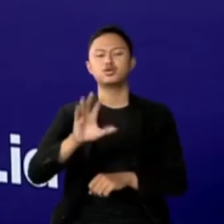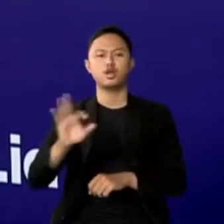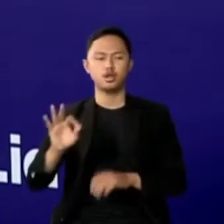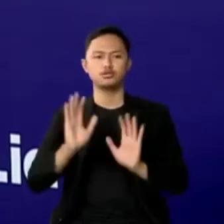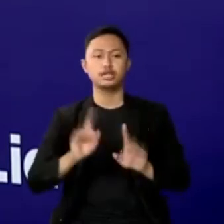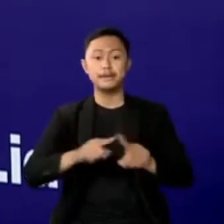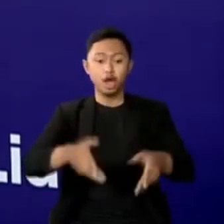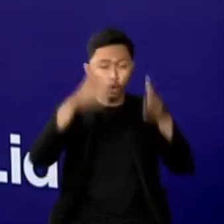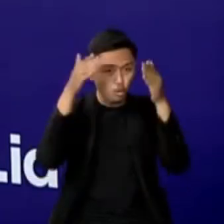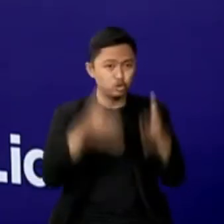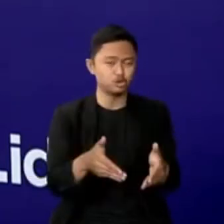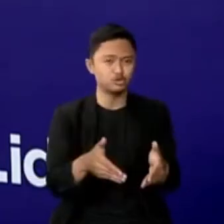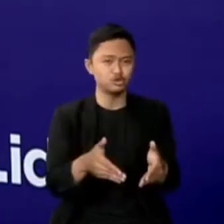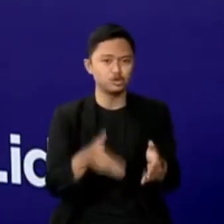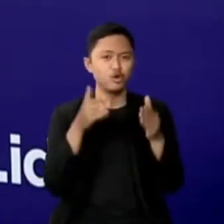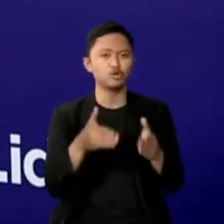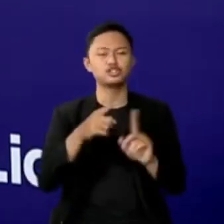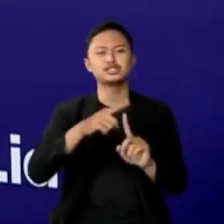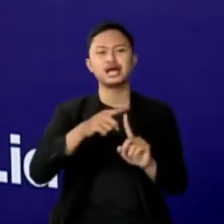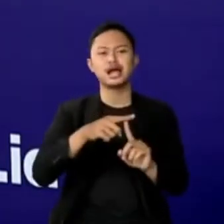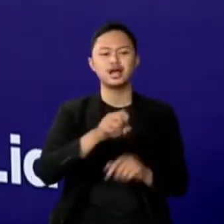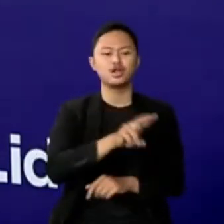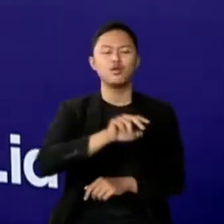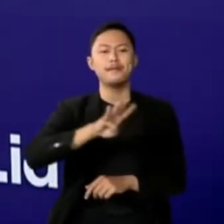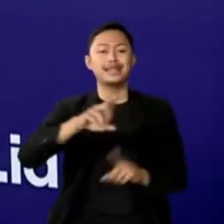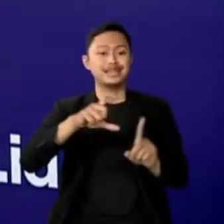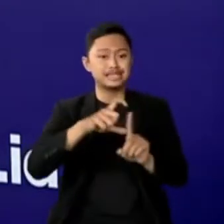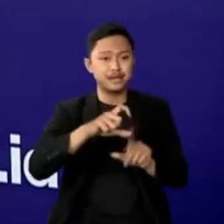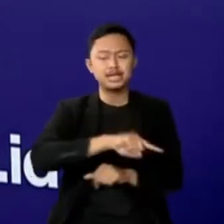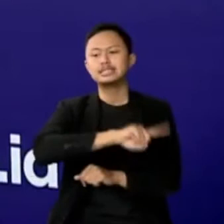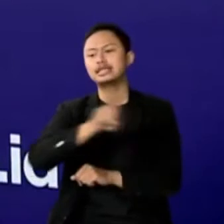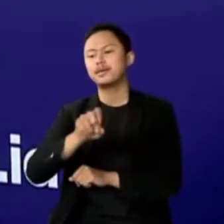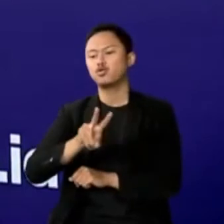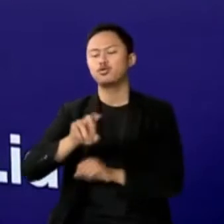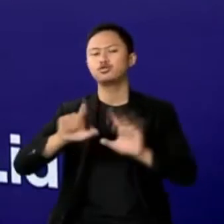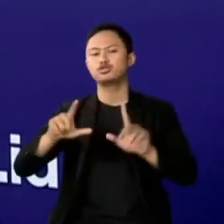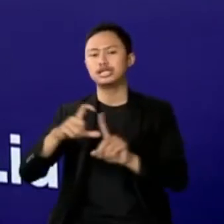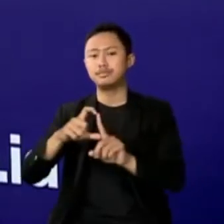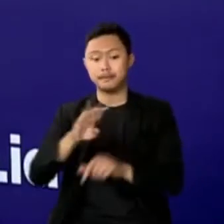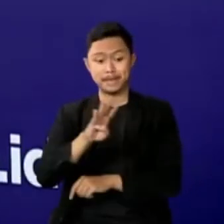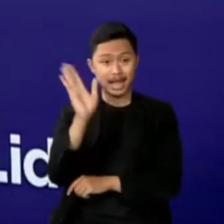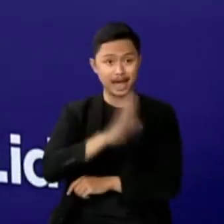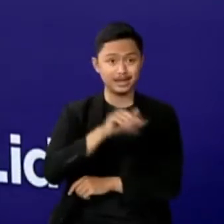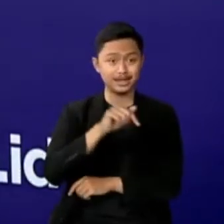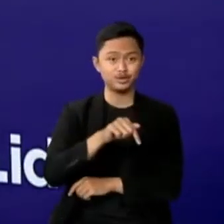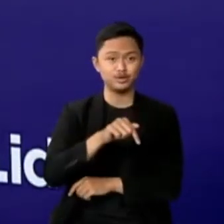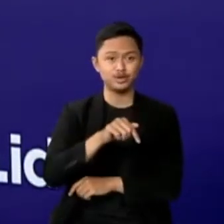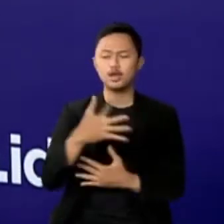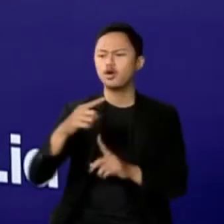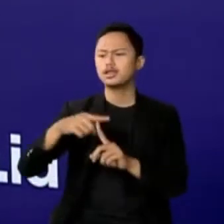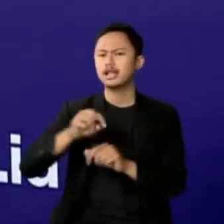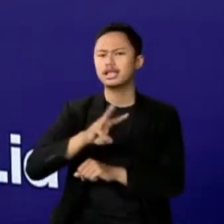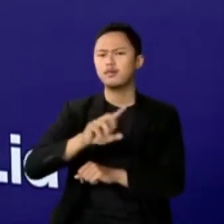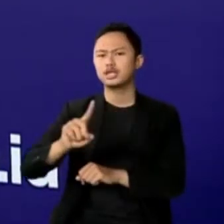tapi husus ya khusus di tanggal 24-12-2013 Amber empat hari dan di tanggal